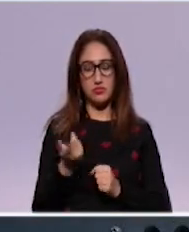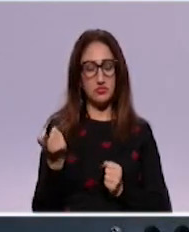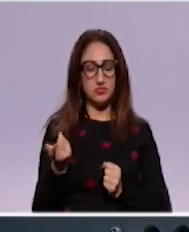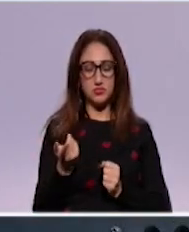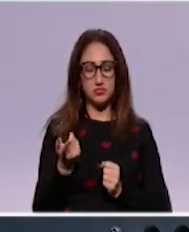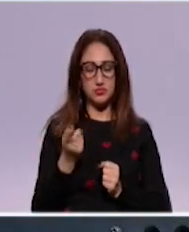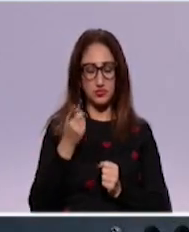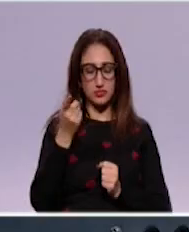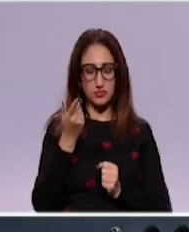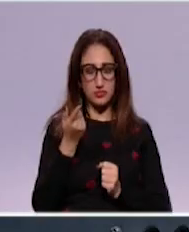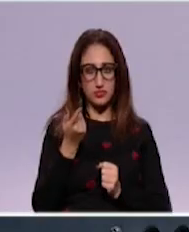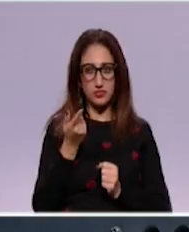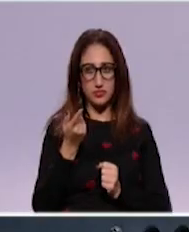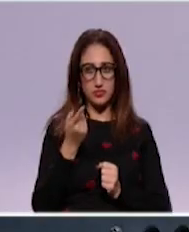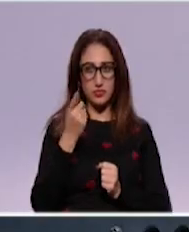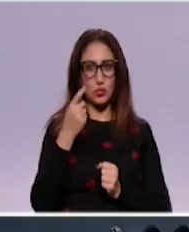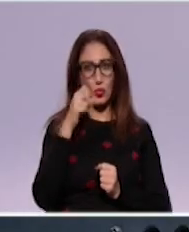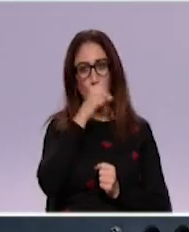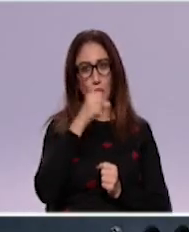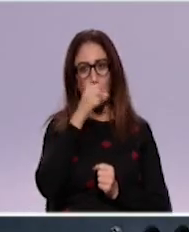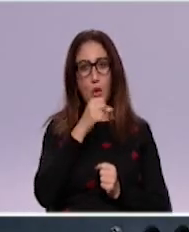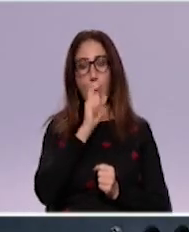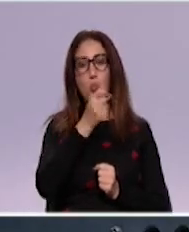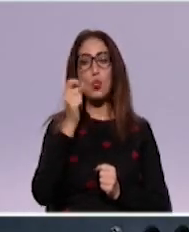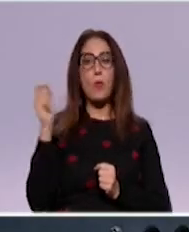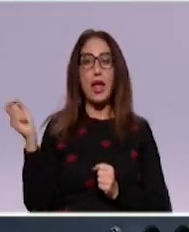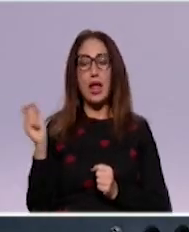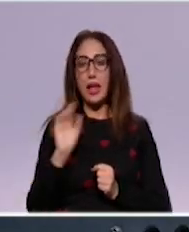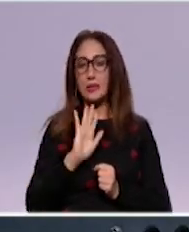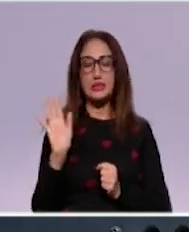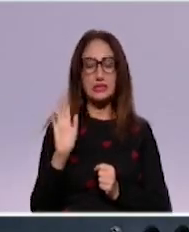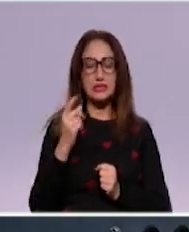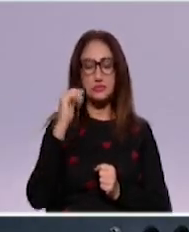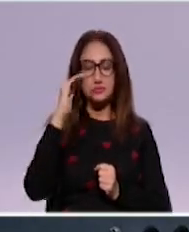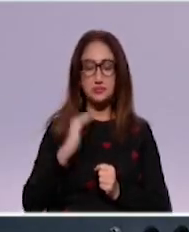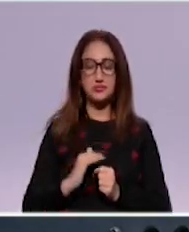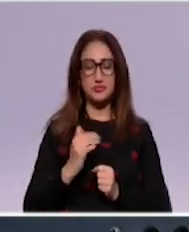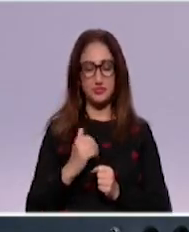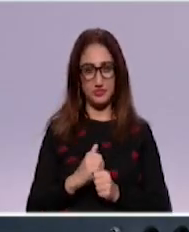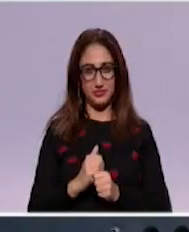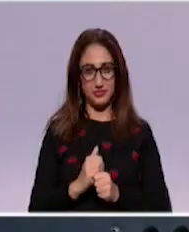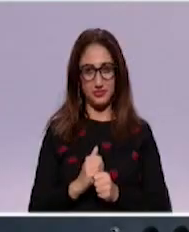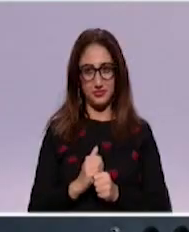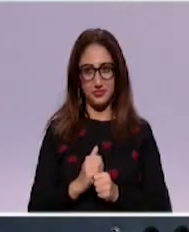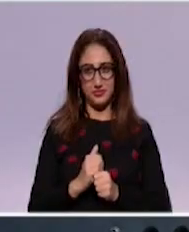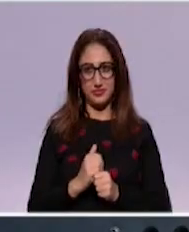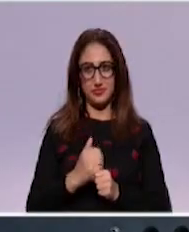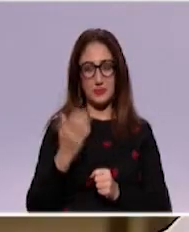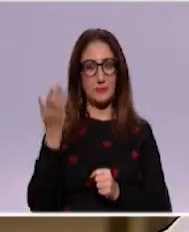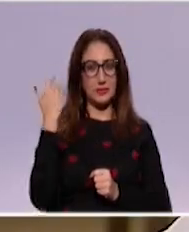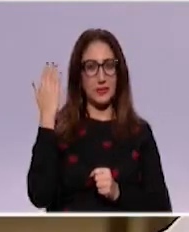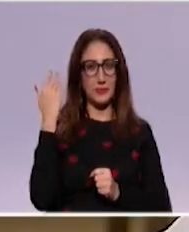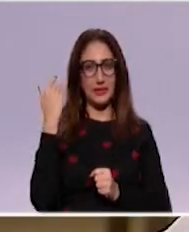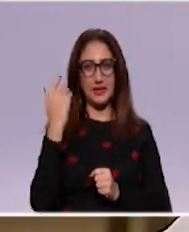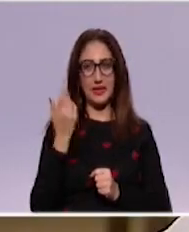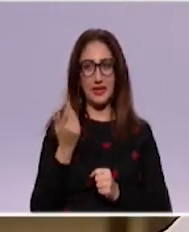لا خليني اقول لك انا اخدت كام في زحمه. 500 جنيه تلحينا وتوزيعا وقيادة و...